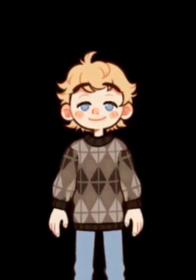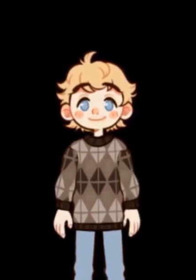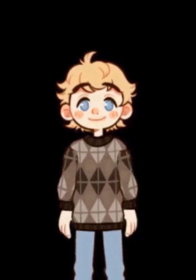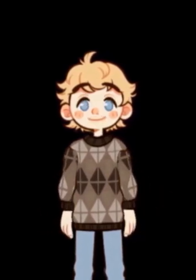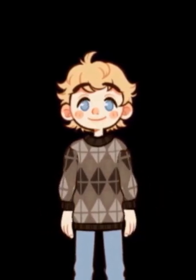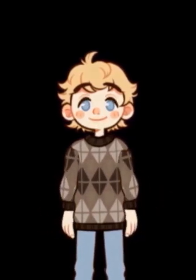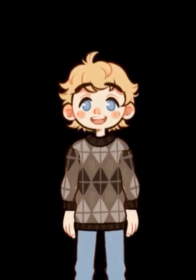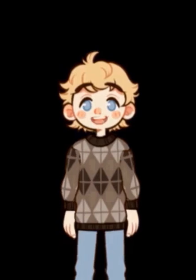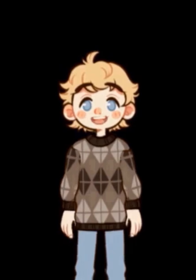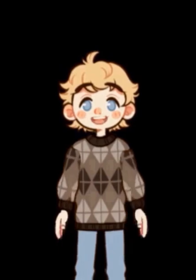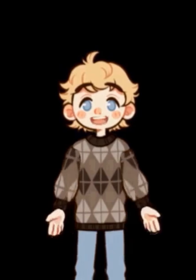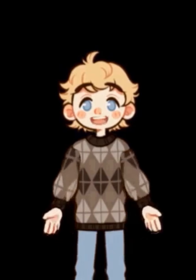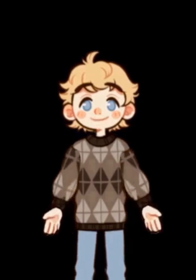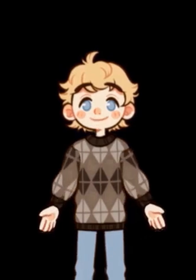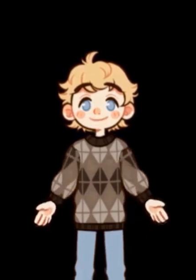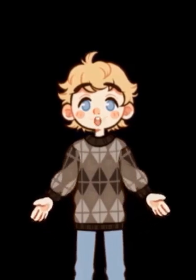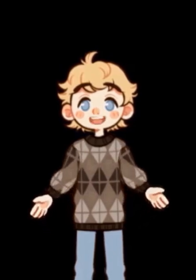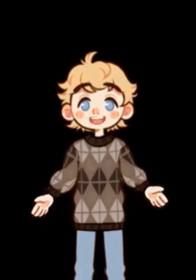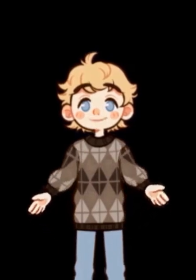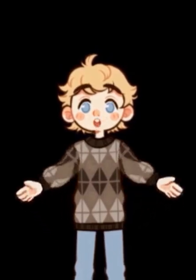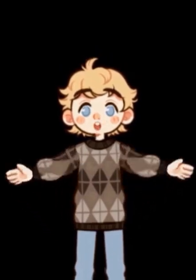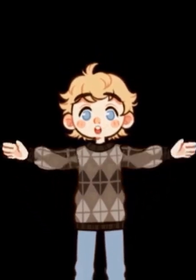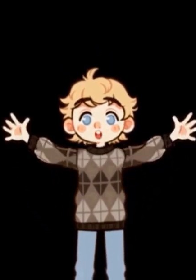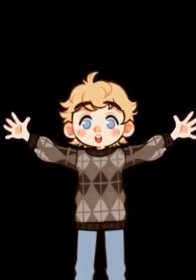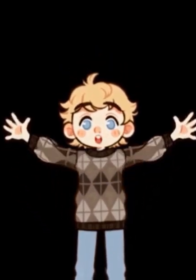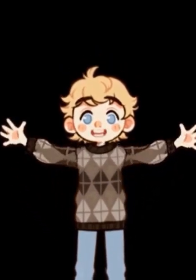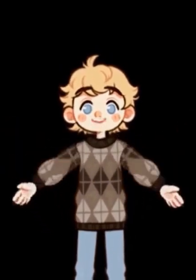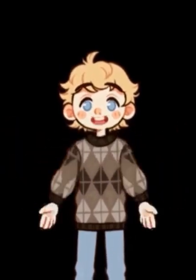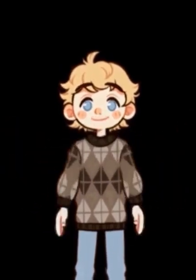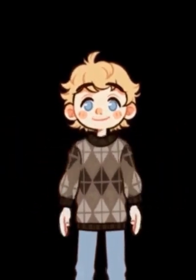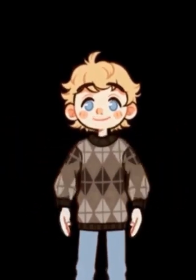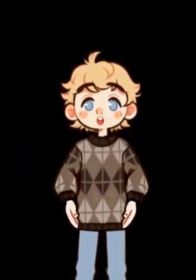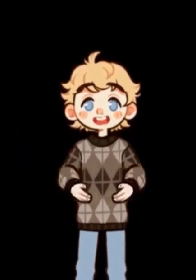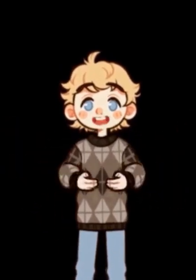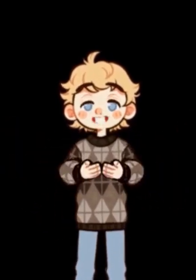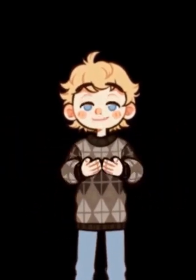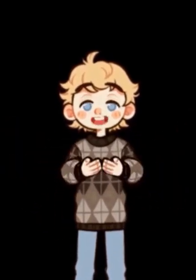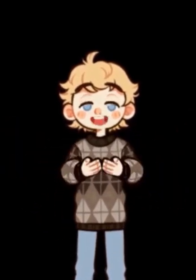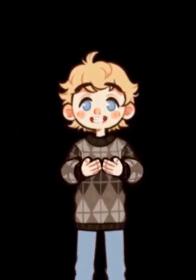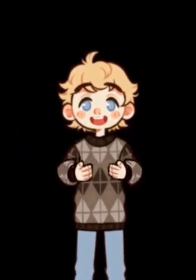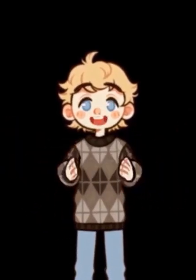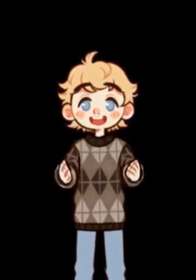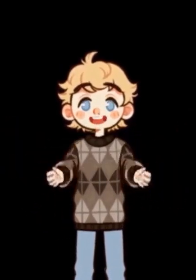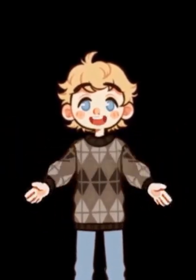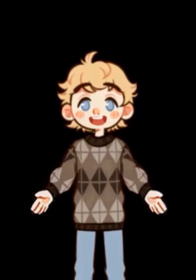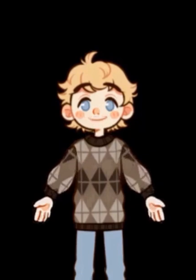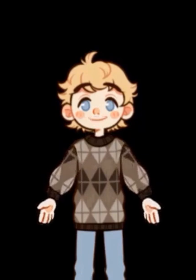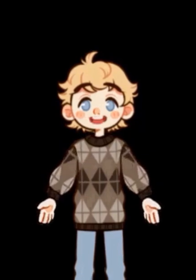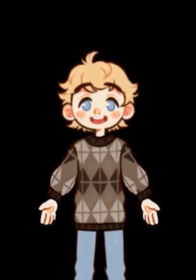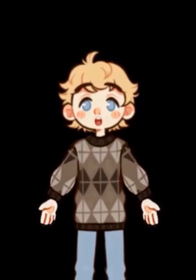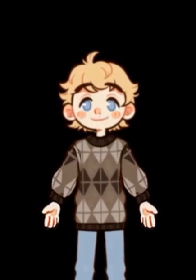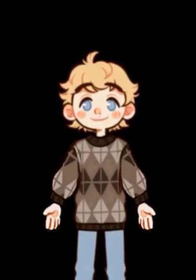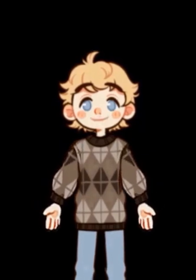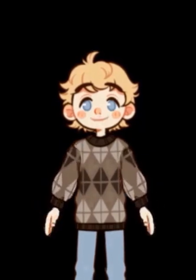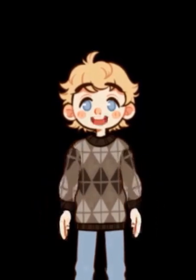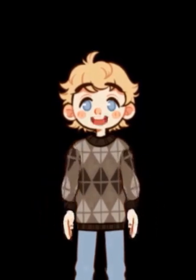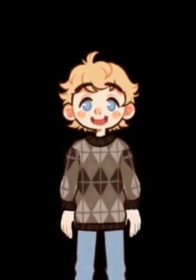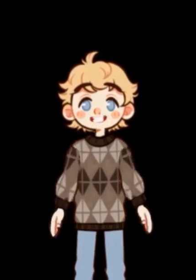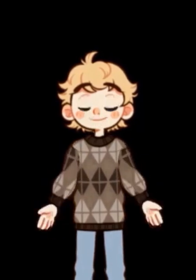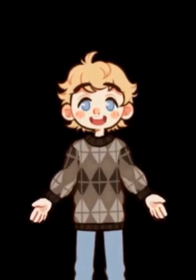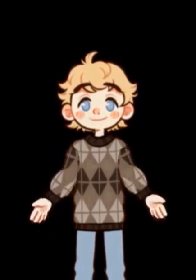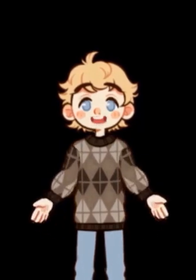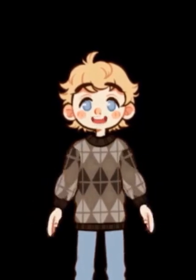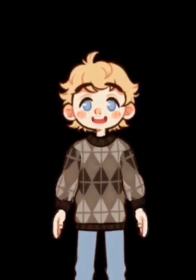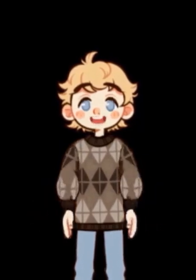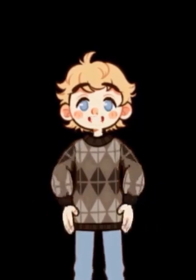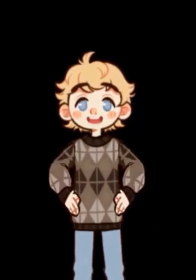diferents. Ens agraden coses molt diverses. No sentim de la mateixa manera, però el